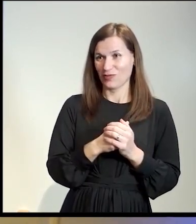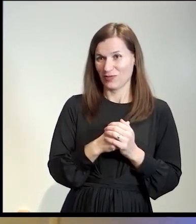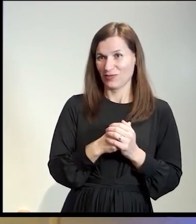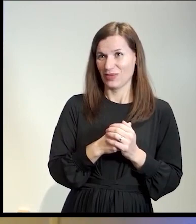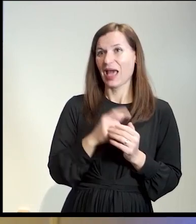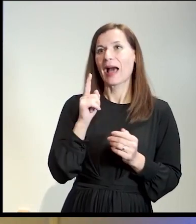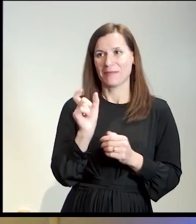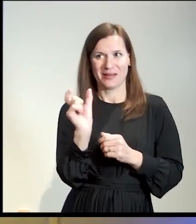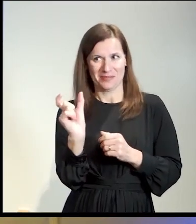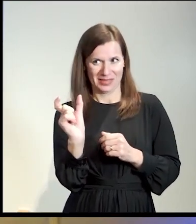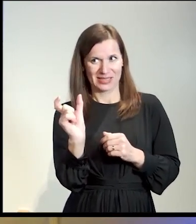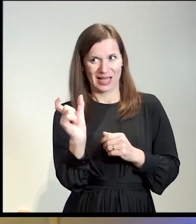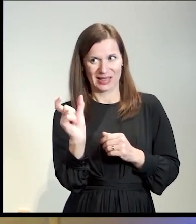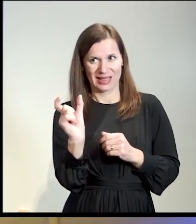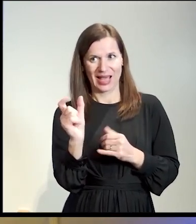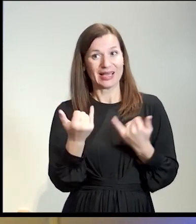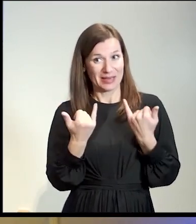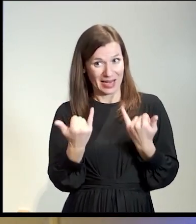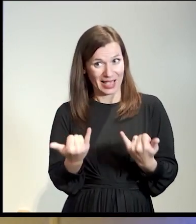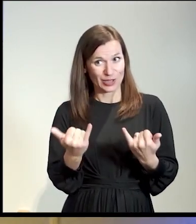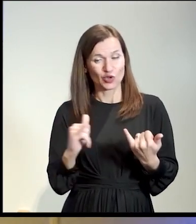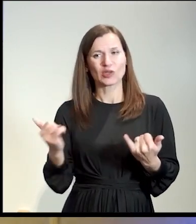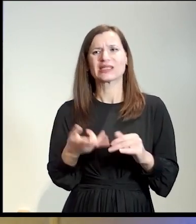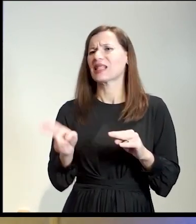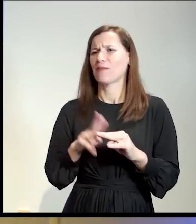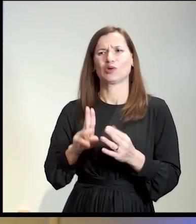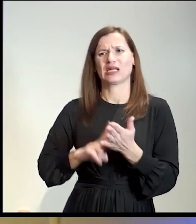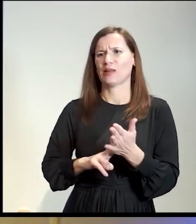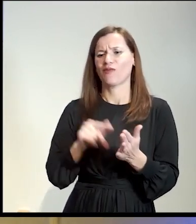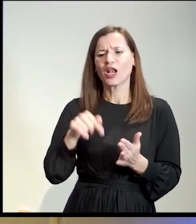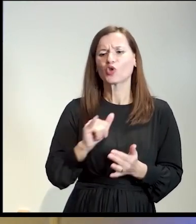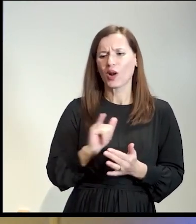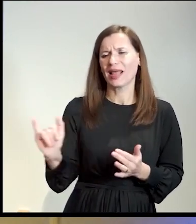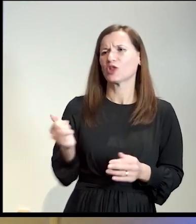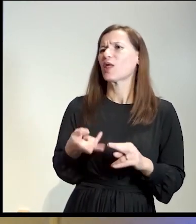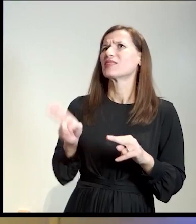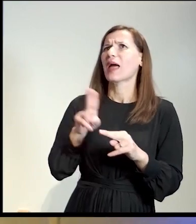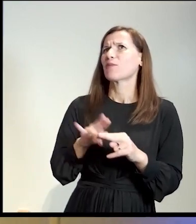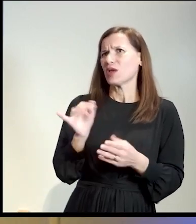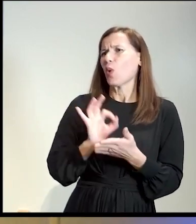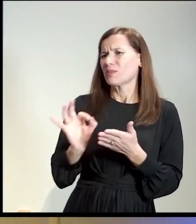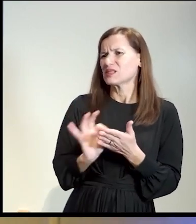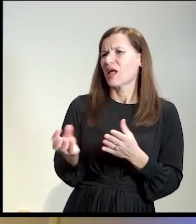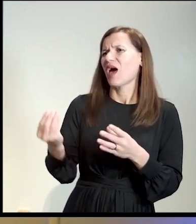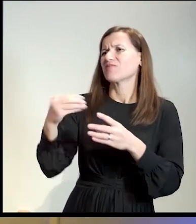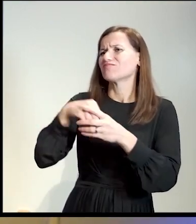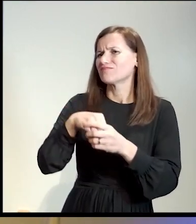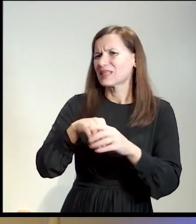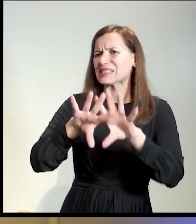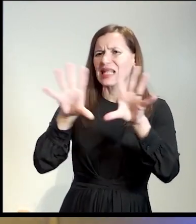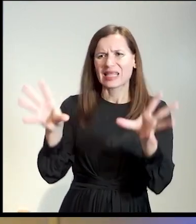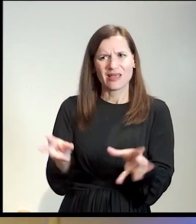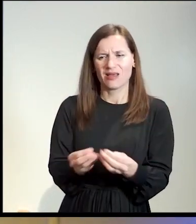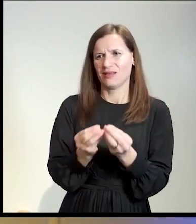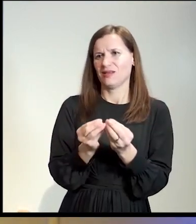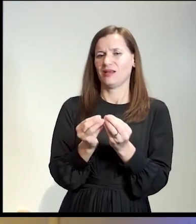Ampak beseda, ki je bila letos, ki je najbolj zaznamovala to leto, najbolj ga je opisala, zaobjela in zajela, tako